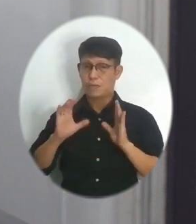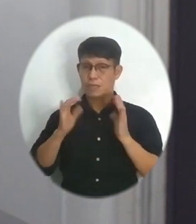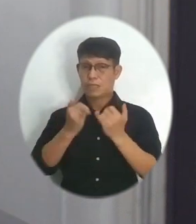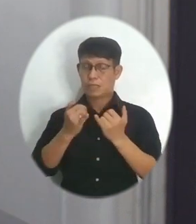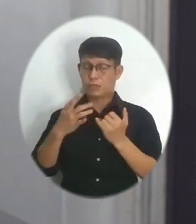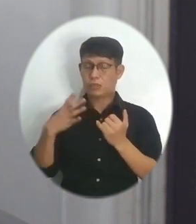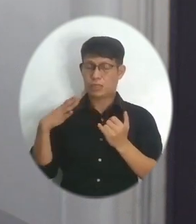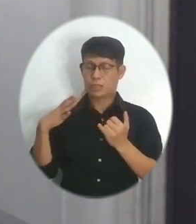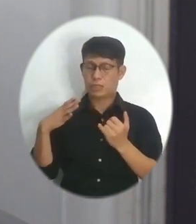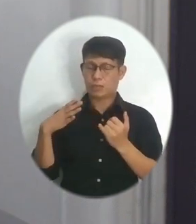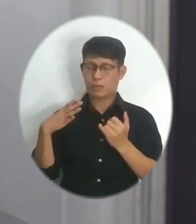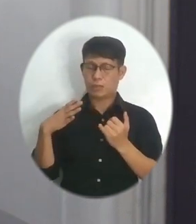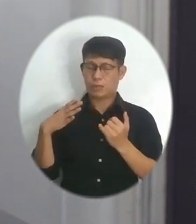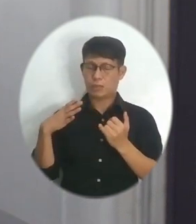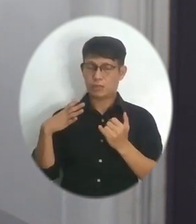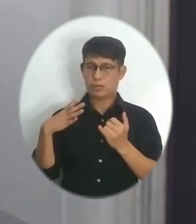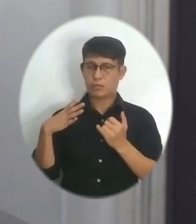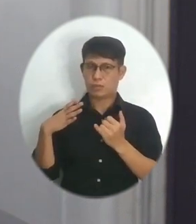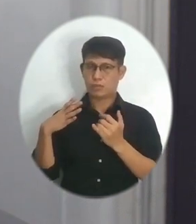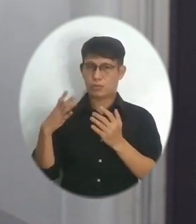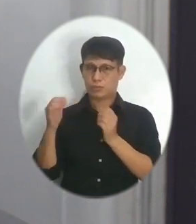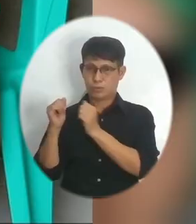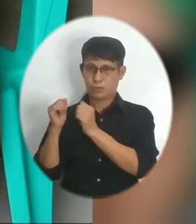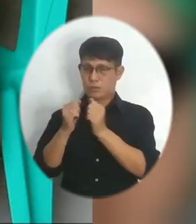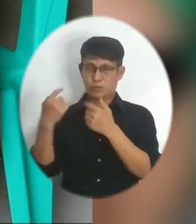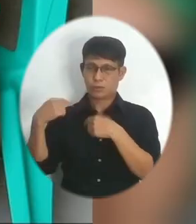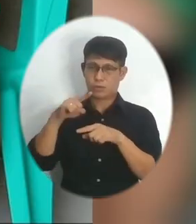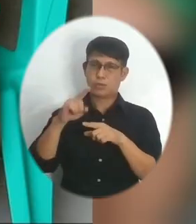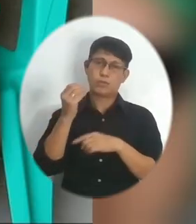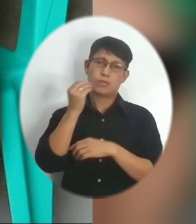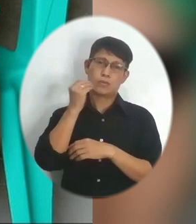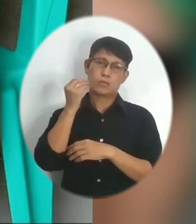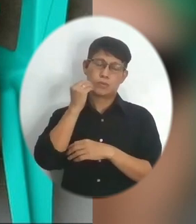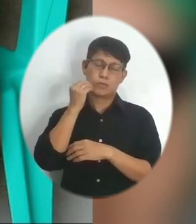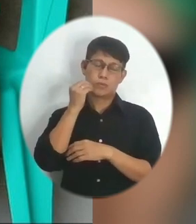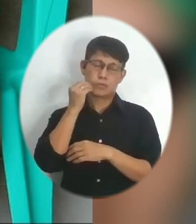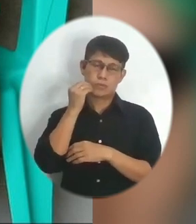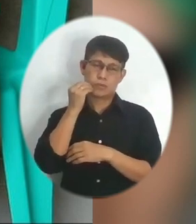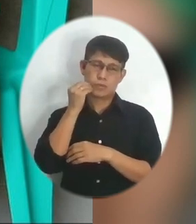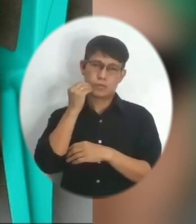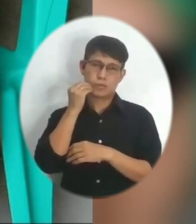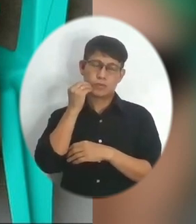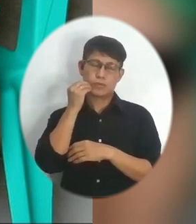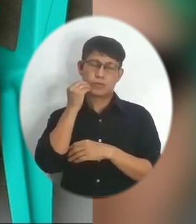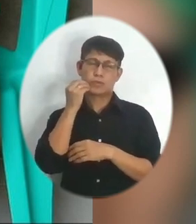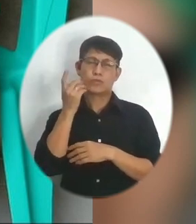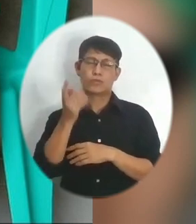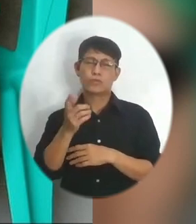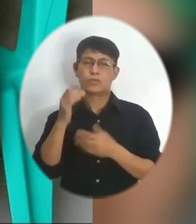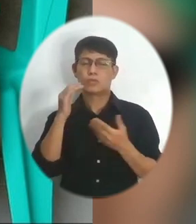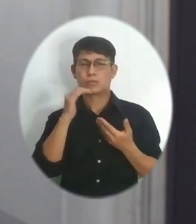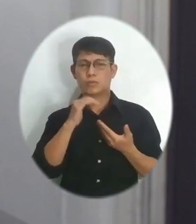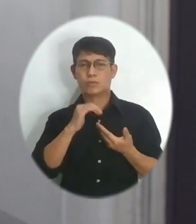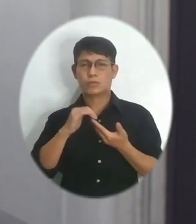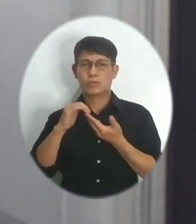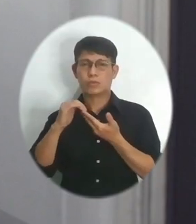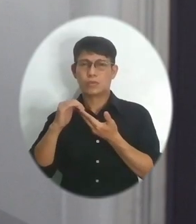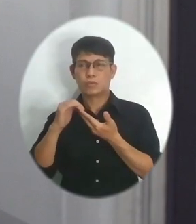sasakyan niya. Inaantay po kami pauwi po. Nung napalabas kami sa TV po, saka po ako mahal